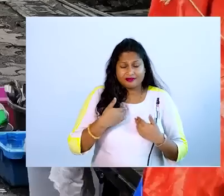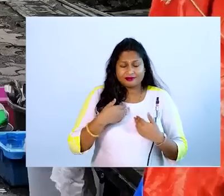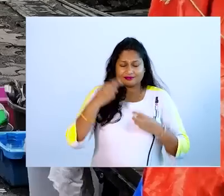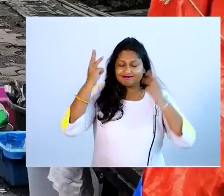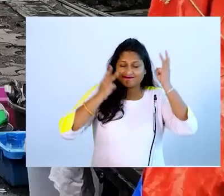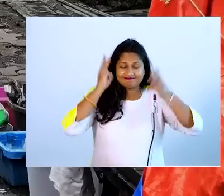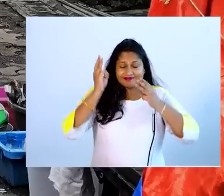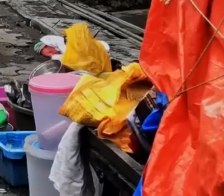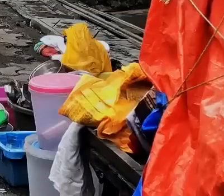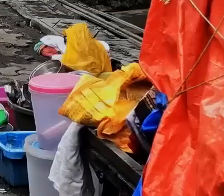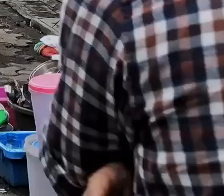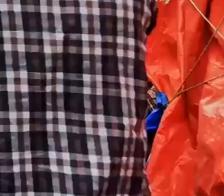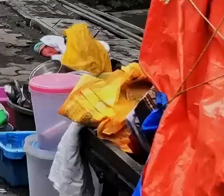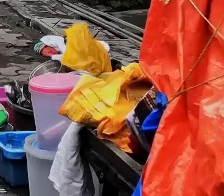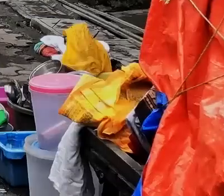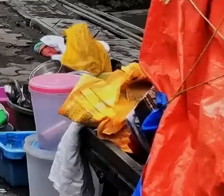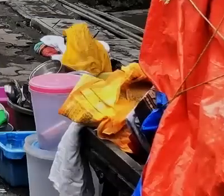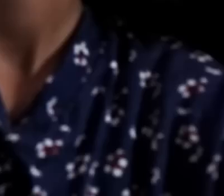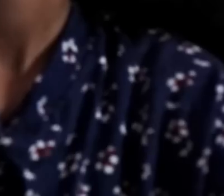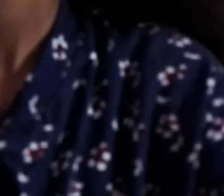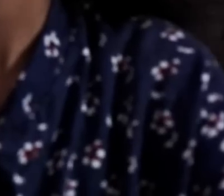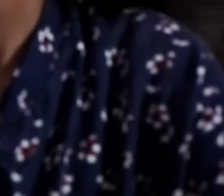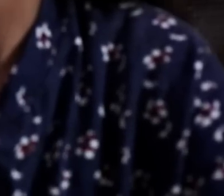मेरे मन में एक चिंता बनने लगी,